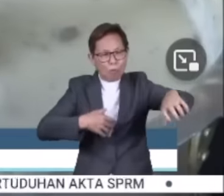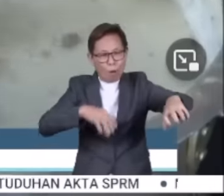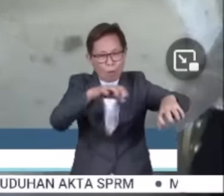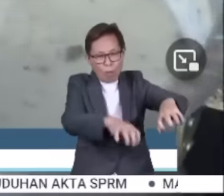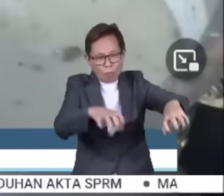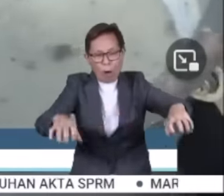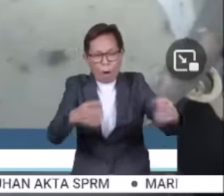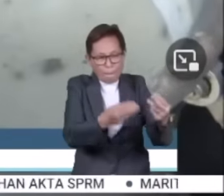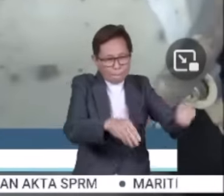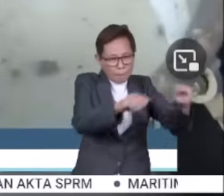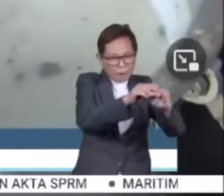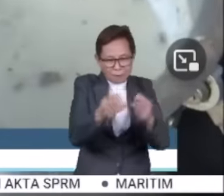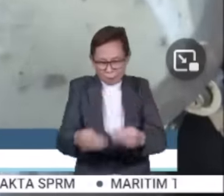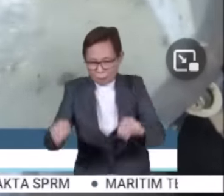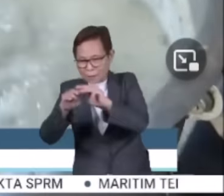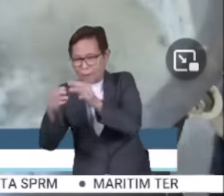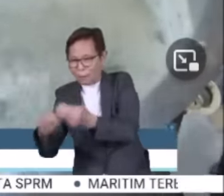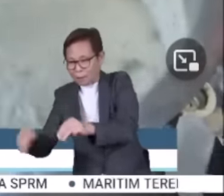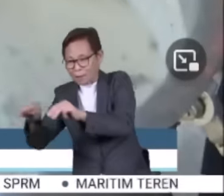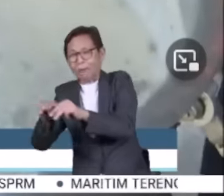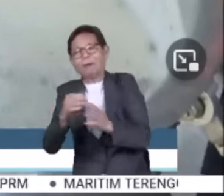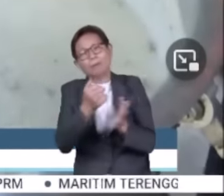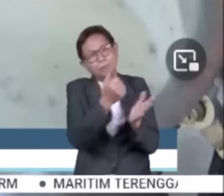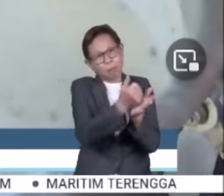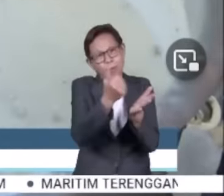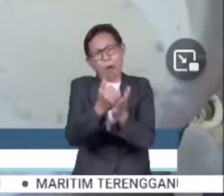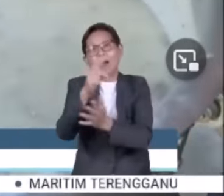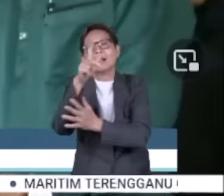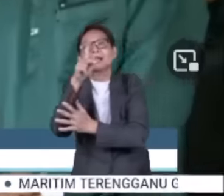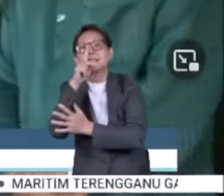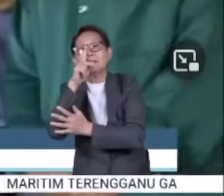masjid yang disantuni Kedah FM.